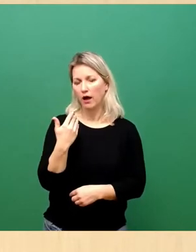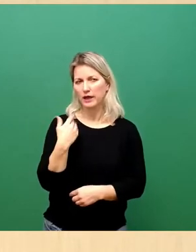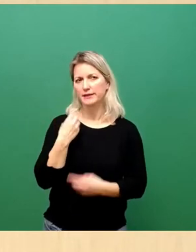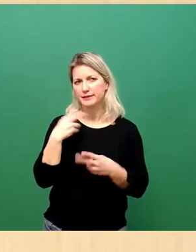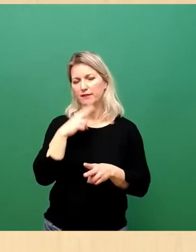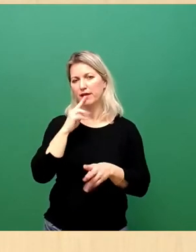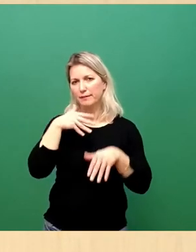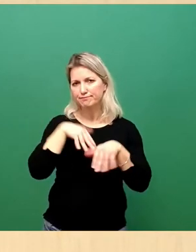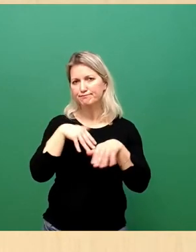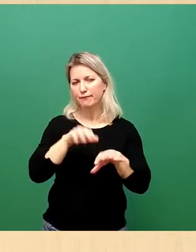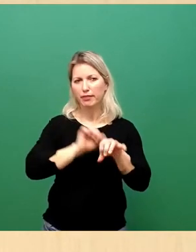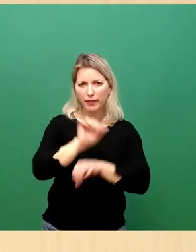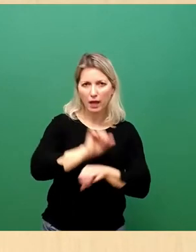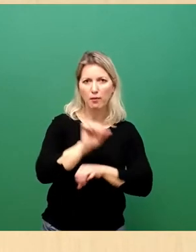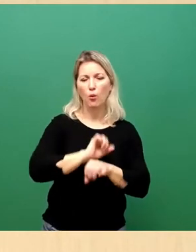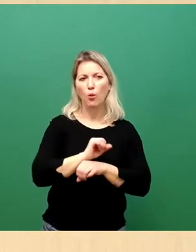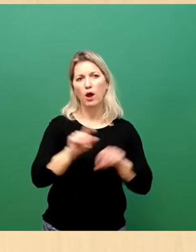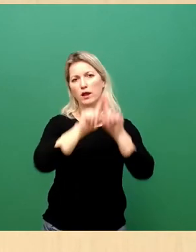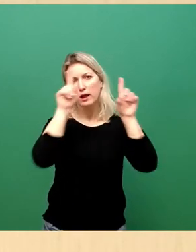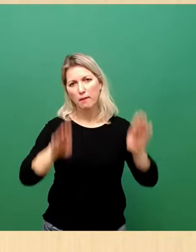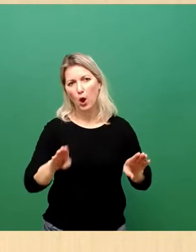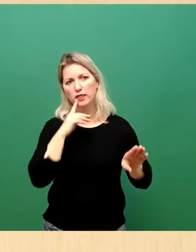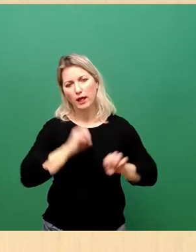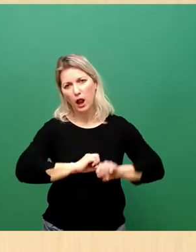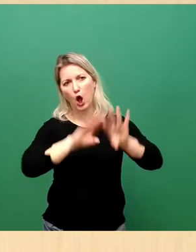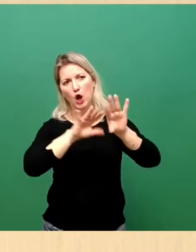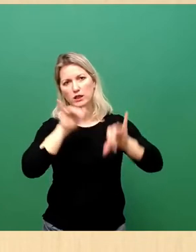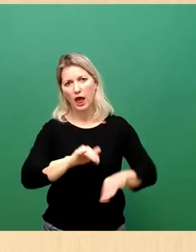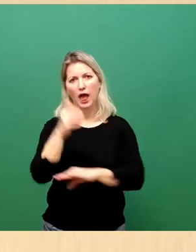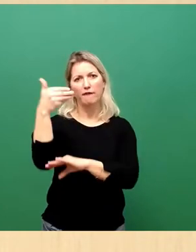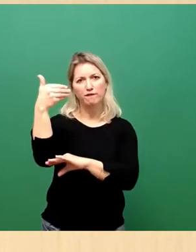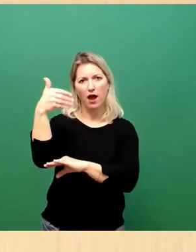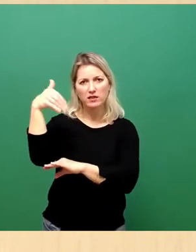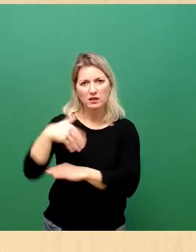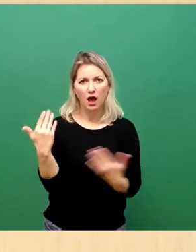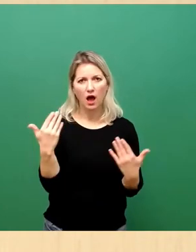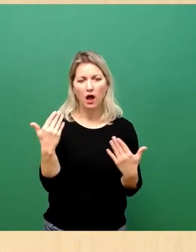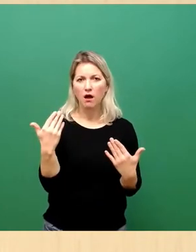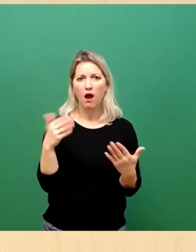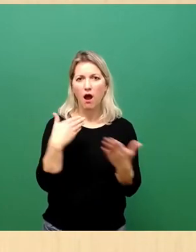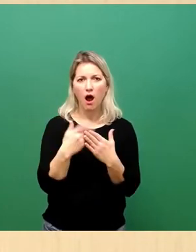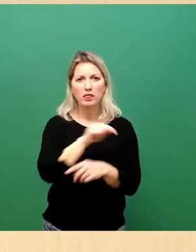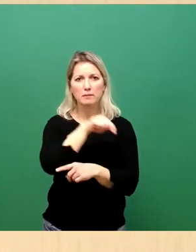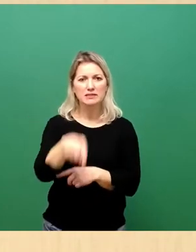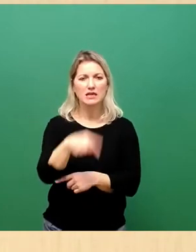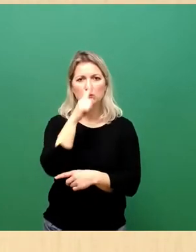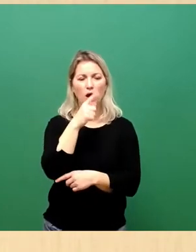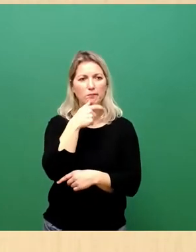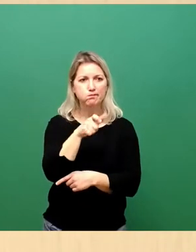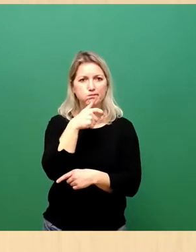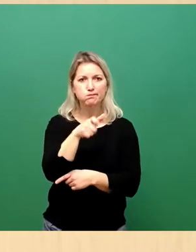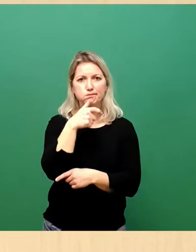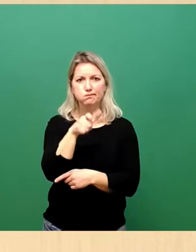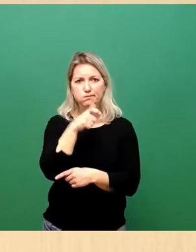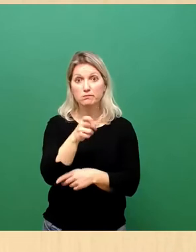leuchtet Gebäude an, man hängt vielleicht die eine oder andere Fahne auf, aber es bleibt eben nur bei Lippenbekenntnissen, kommt nicht zu konkreten Maßnahmen. Aber auch da haben